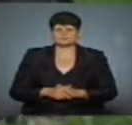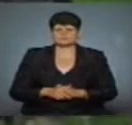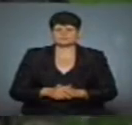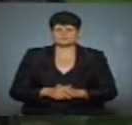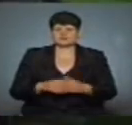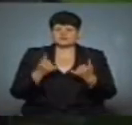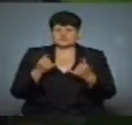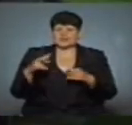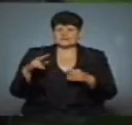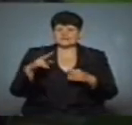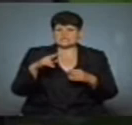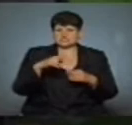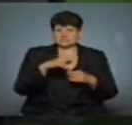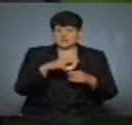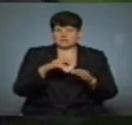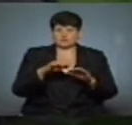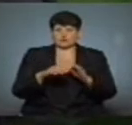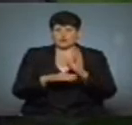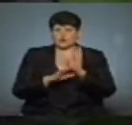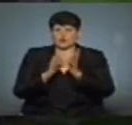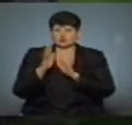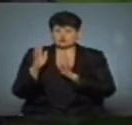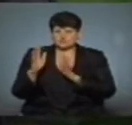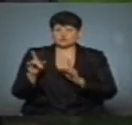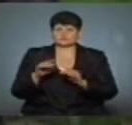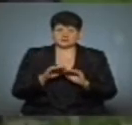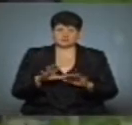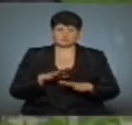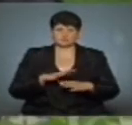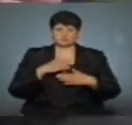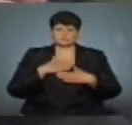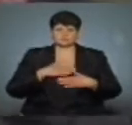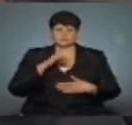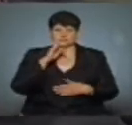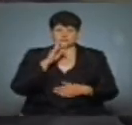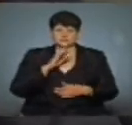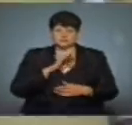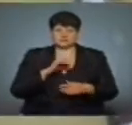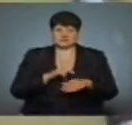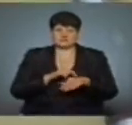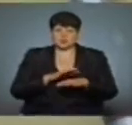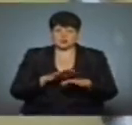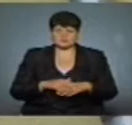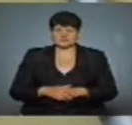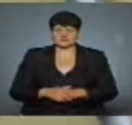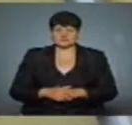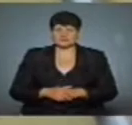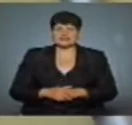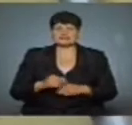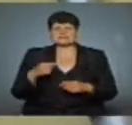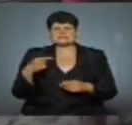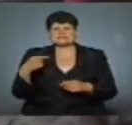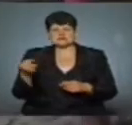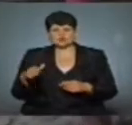Наразі стрижемо кущики, щоб дітям було приємно, зручно, щоб не поранилися. З іншої